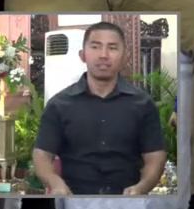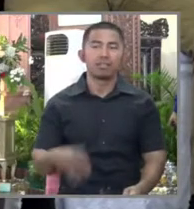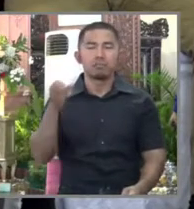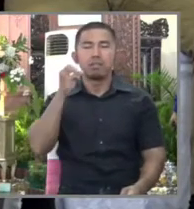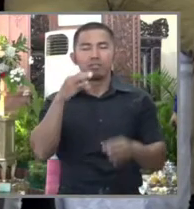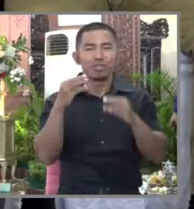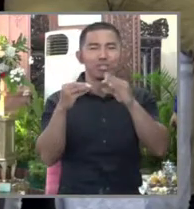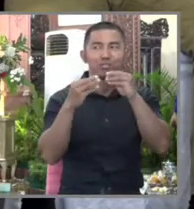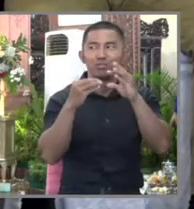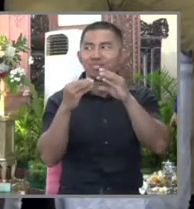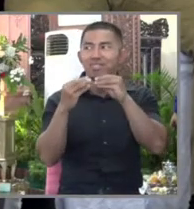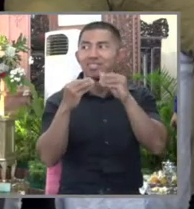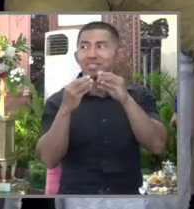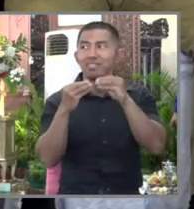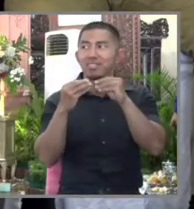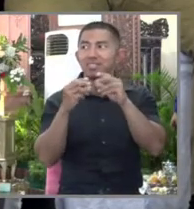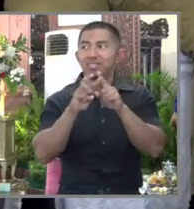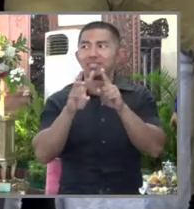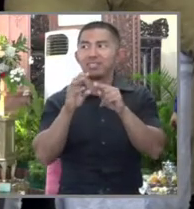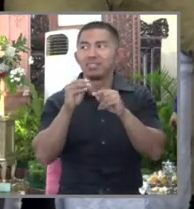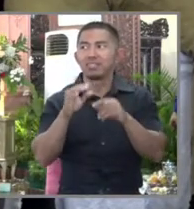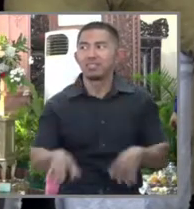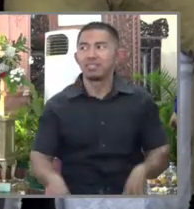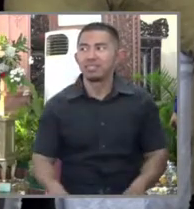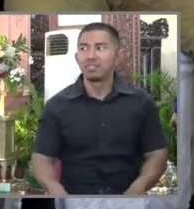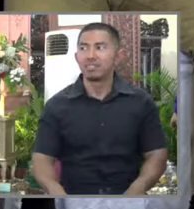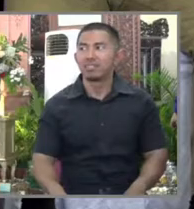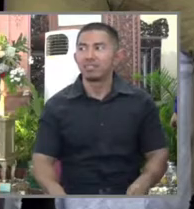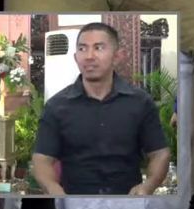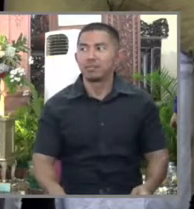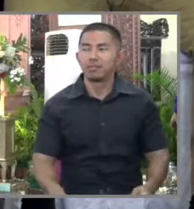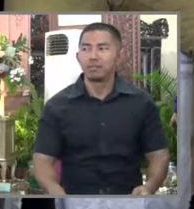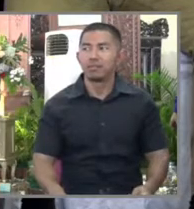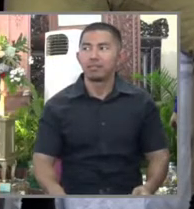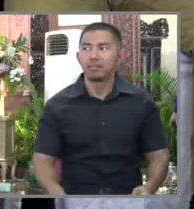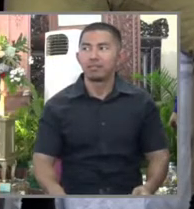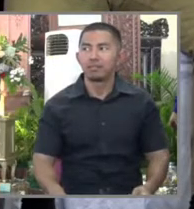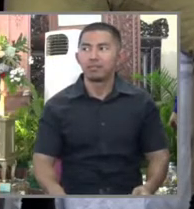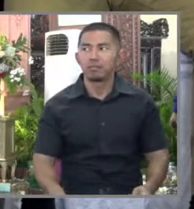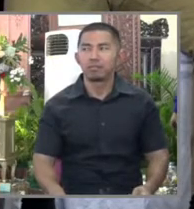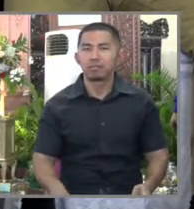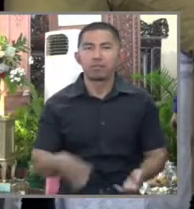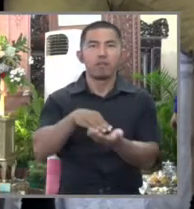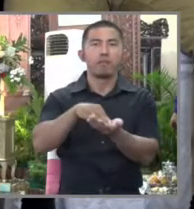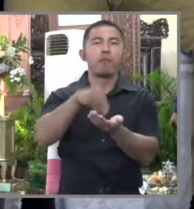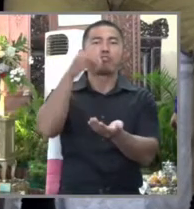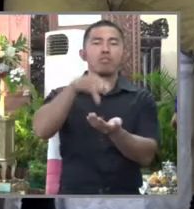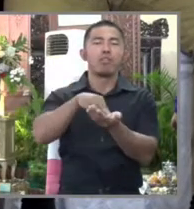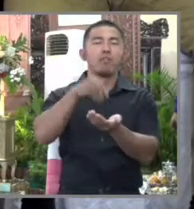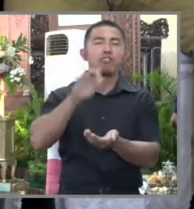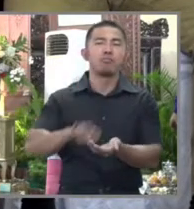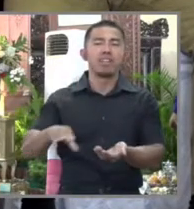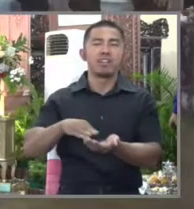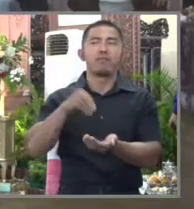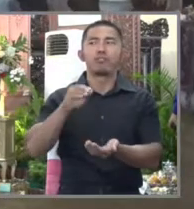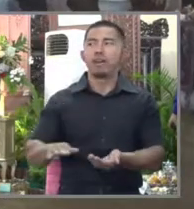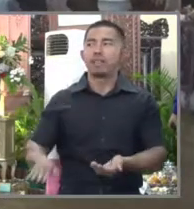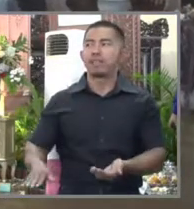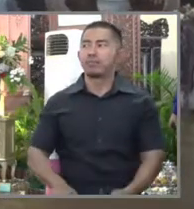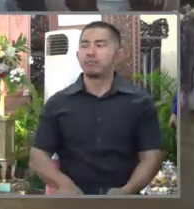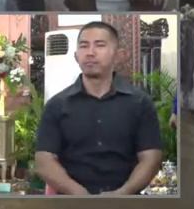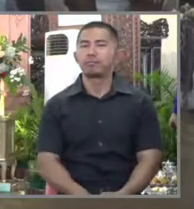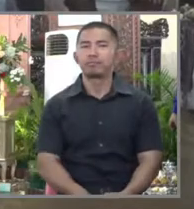Iya, mansamu demokrasi ini gampang kok. Coba ya. Ya, nek iso telung jam mas.